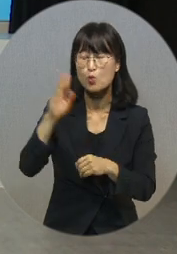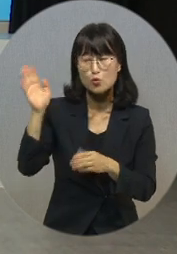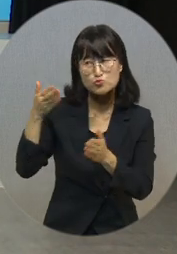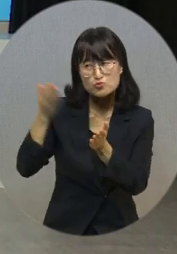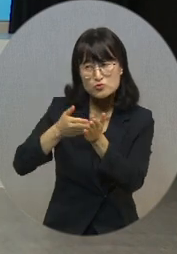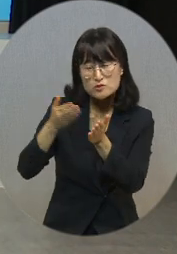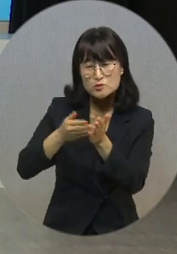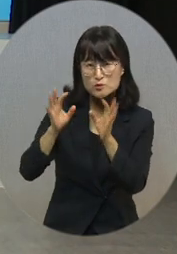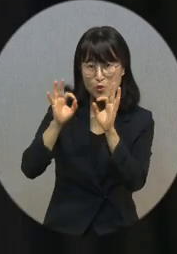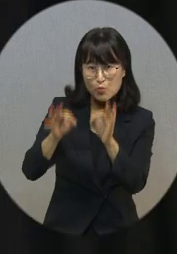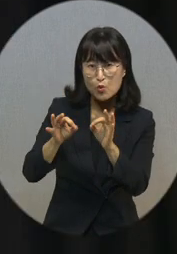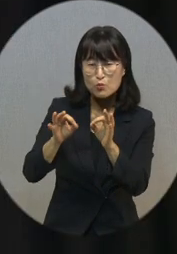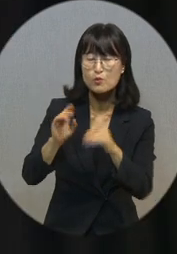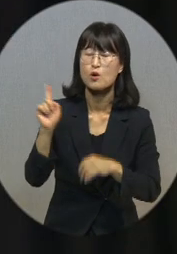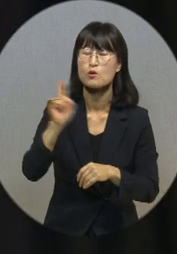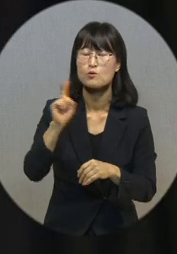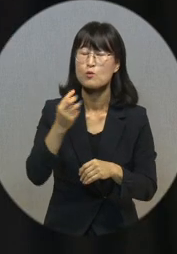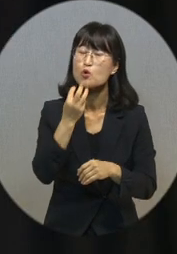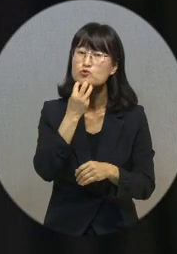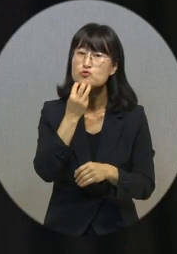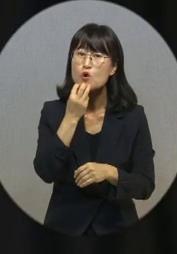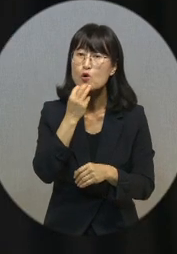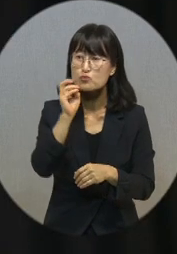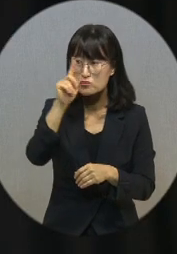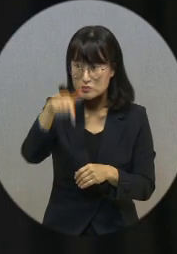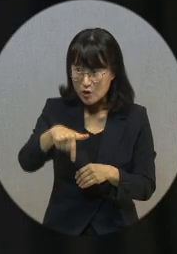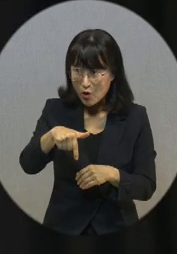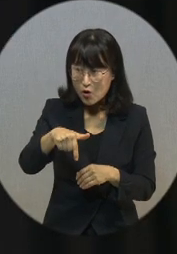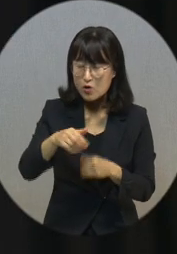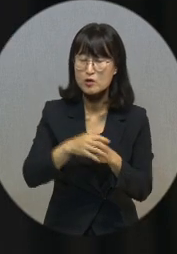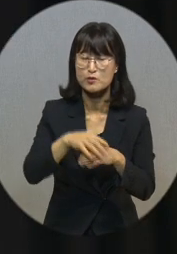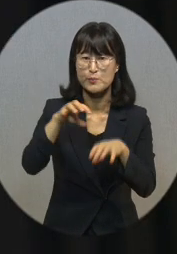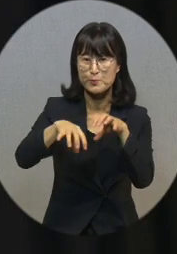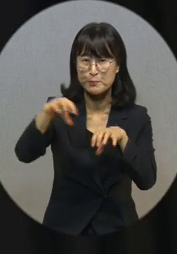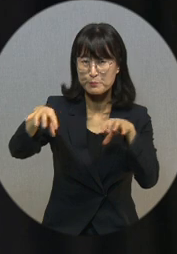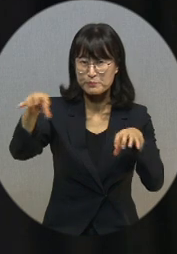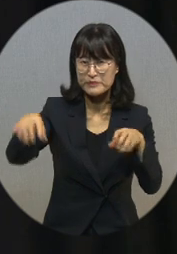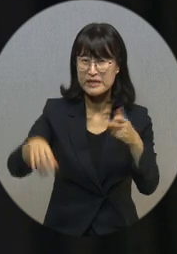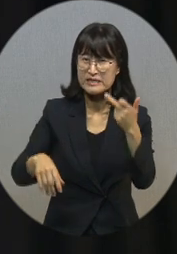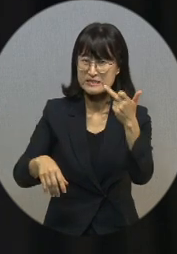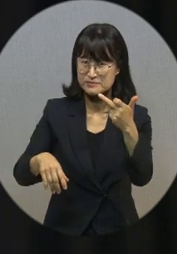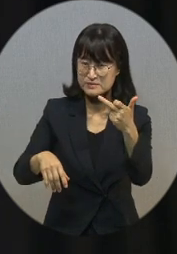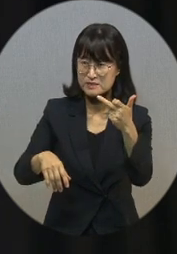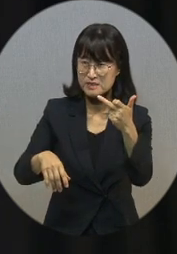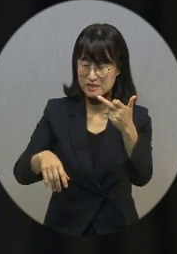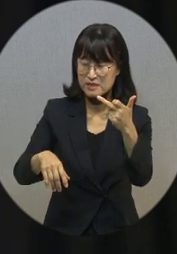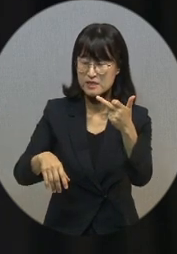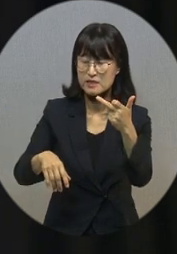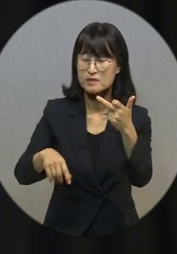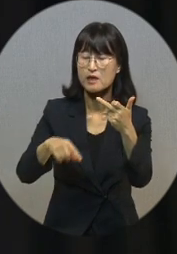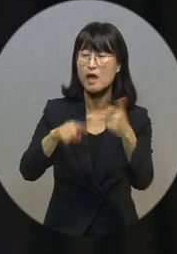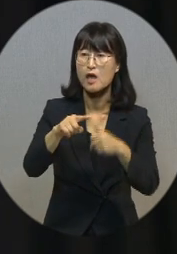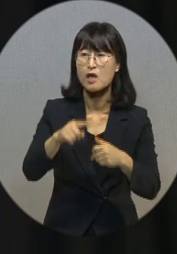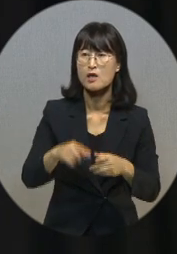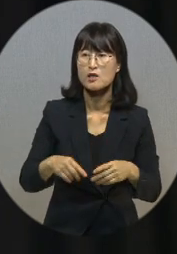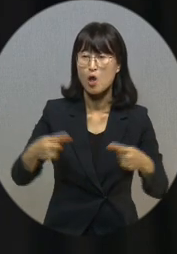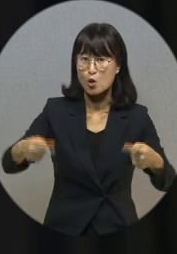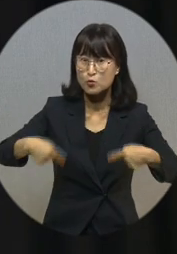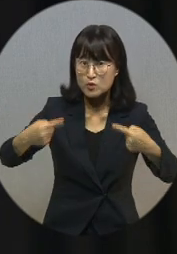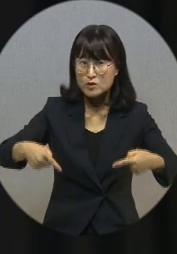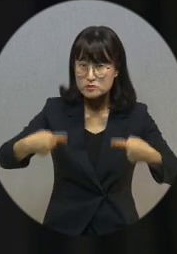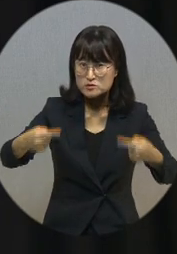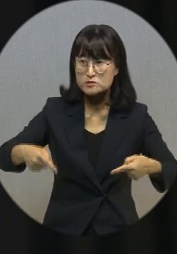보셨는지 모르겠는데요. 네. 서울역 등 이제 17개 역에 설치된 23대 네. 휠체어 리프트 철거를 시작으로